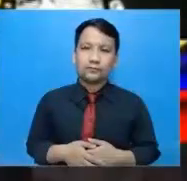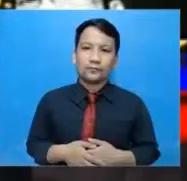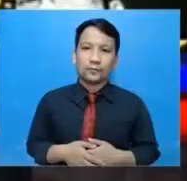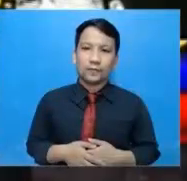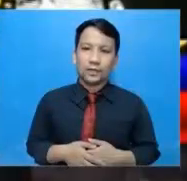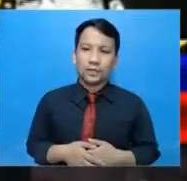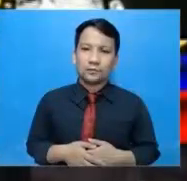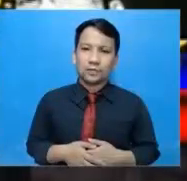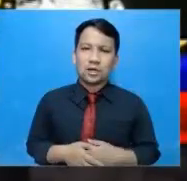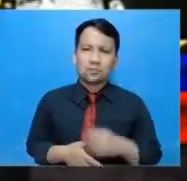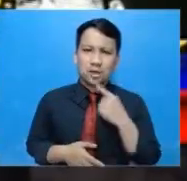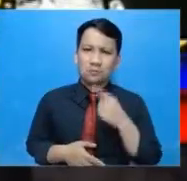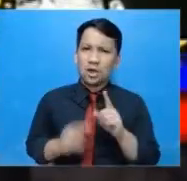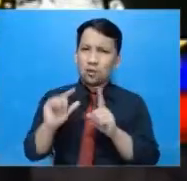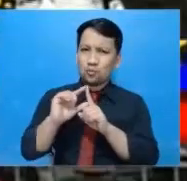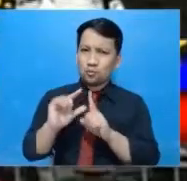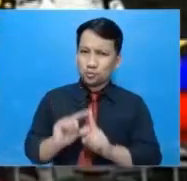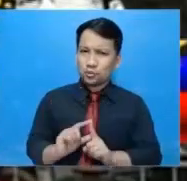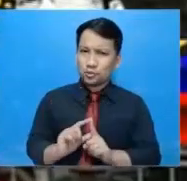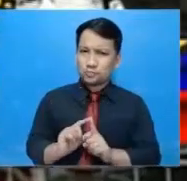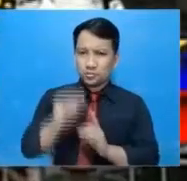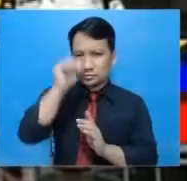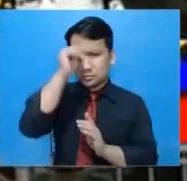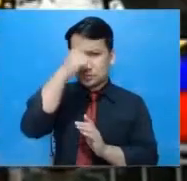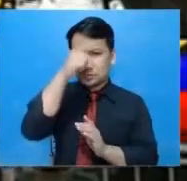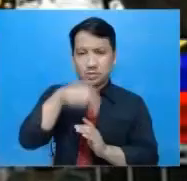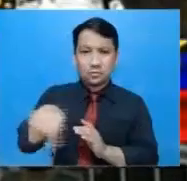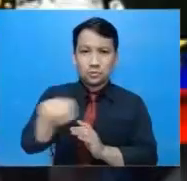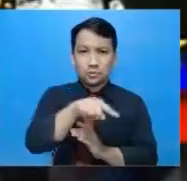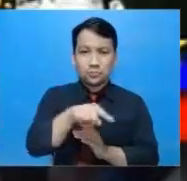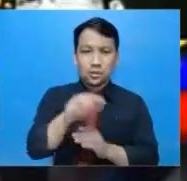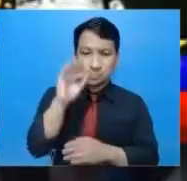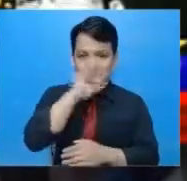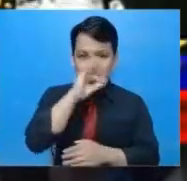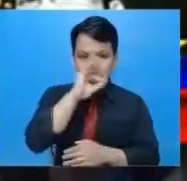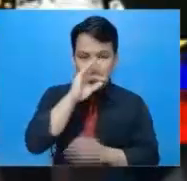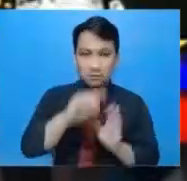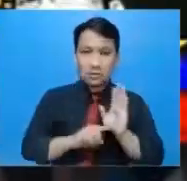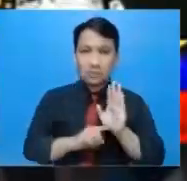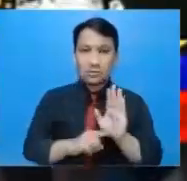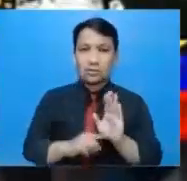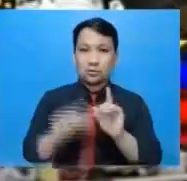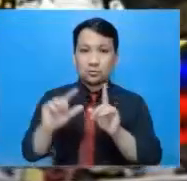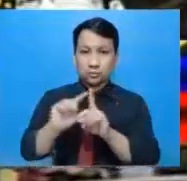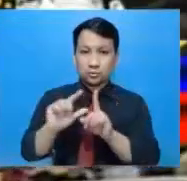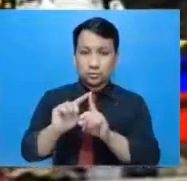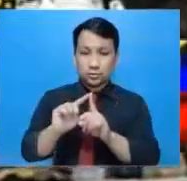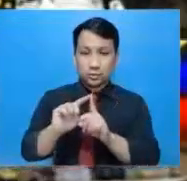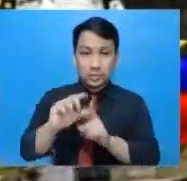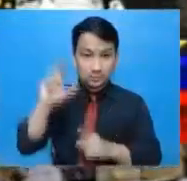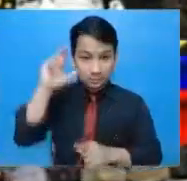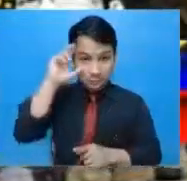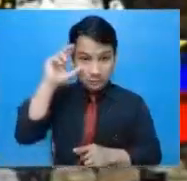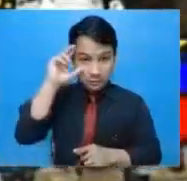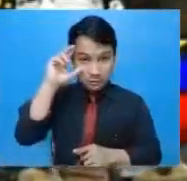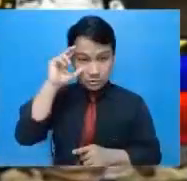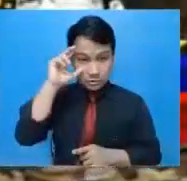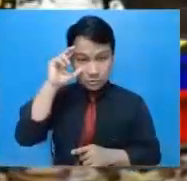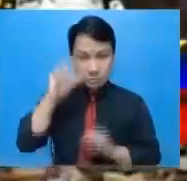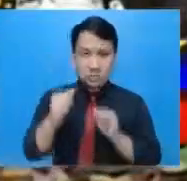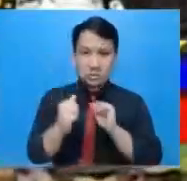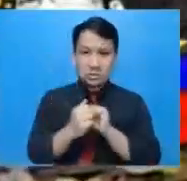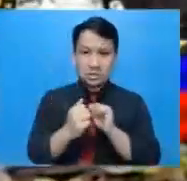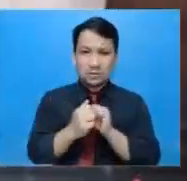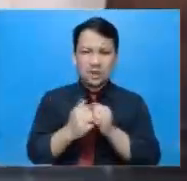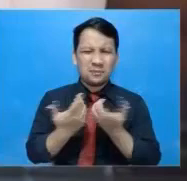Ang mga salitang ito ang tumatak sa maraming Pilipino kapag binanggit ang pangalang Noynoy Aquino. Bit-bit ang legacy ng kanyang mga